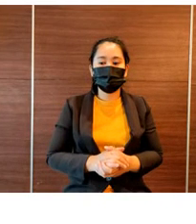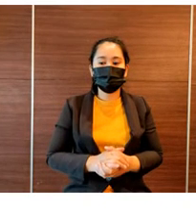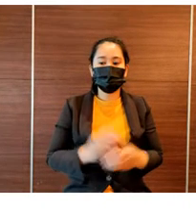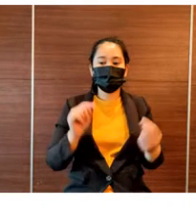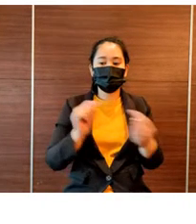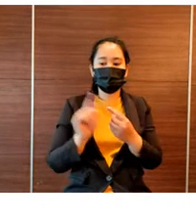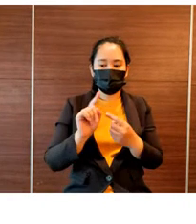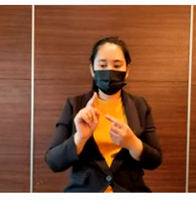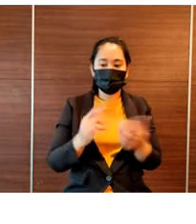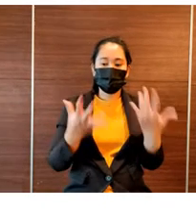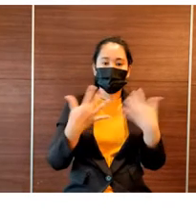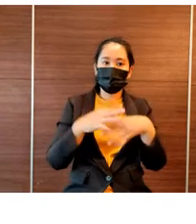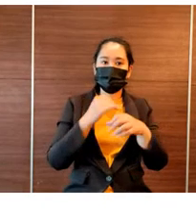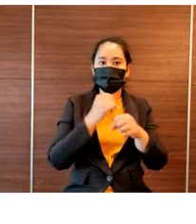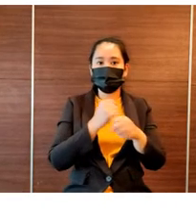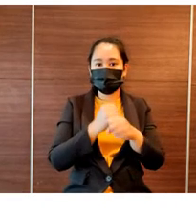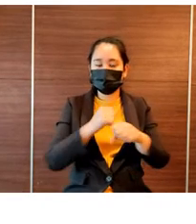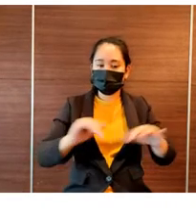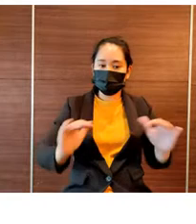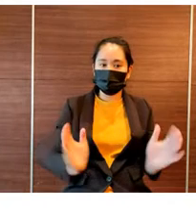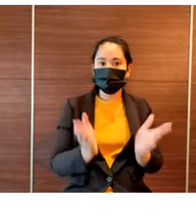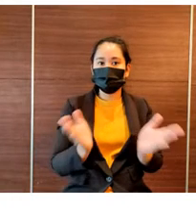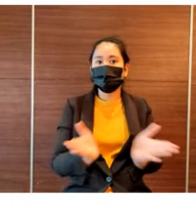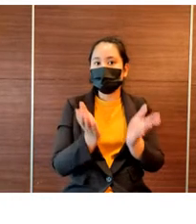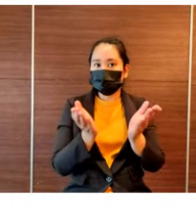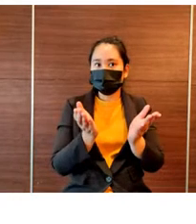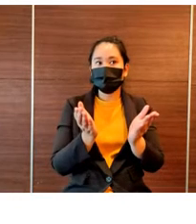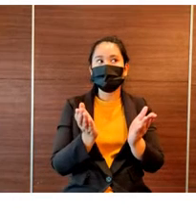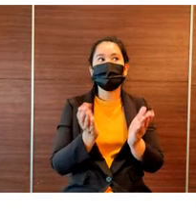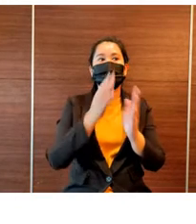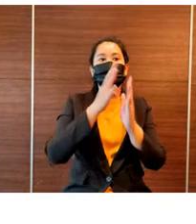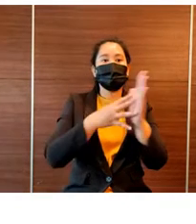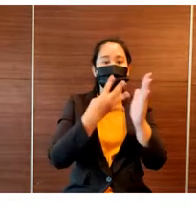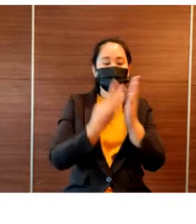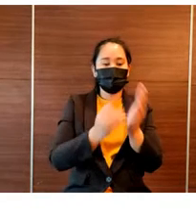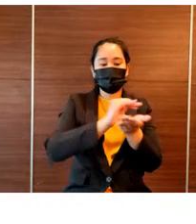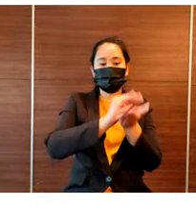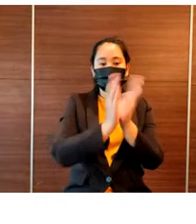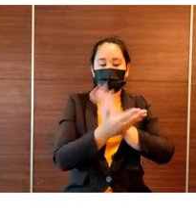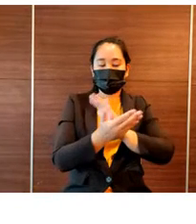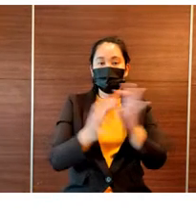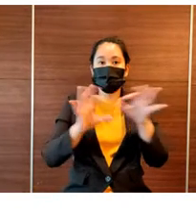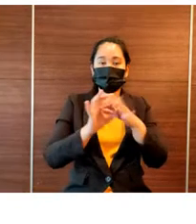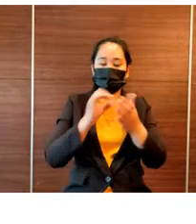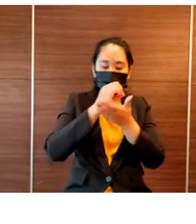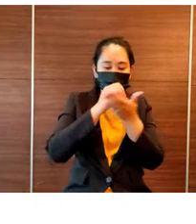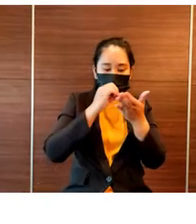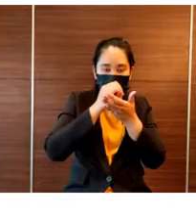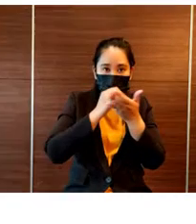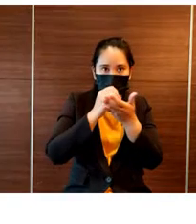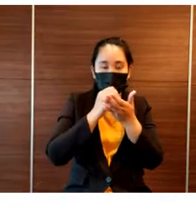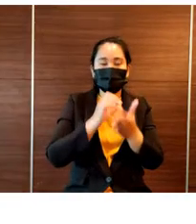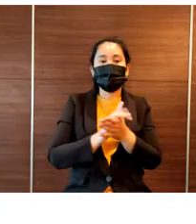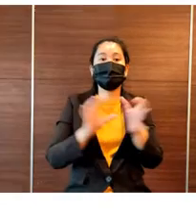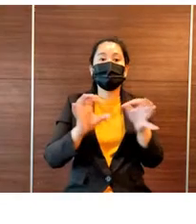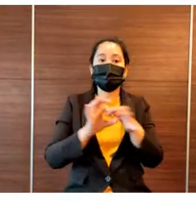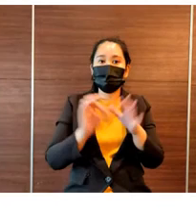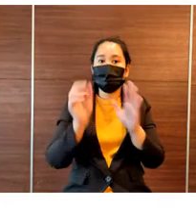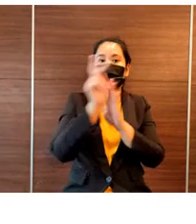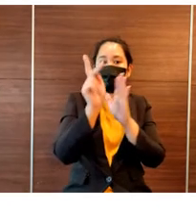วมมือการสนับสนุนปฏิรูปนโยบายทางด้านสารเสพติดแนวทางการปฏิบัติการบังคับใ